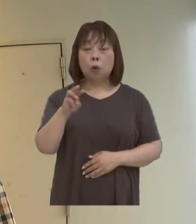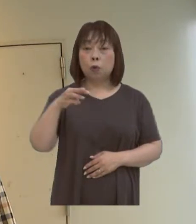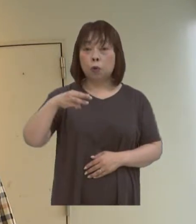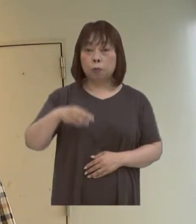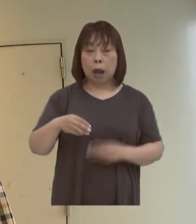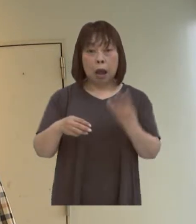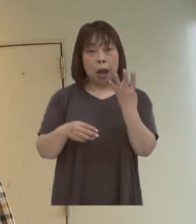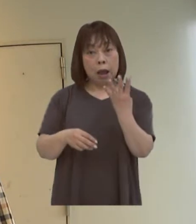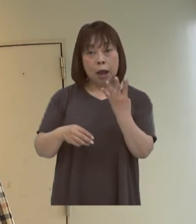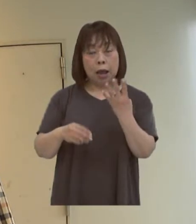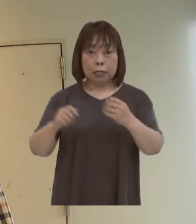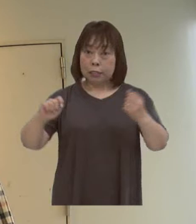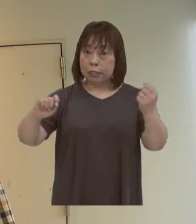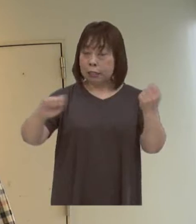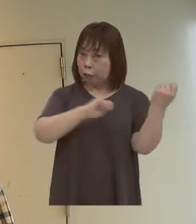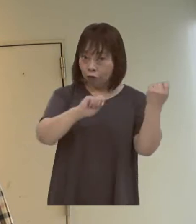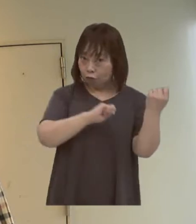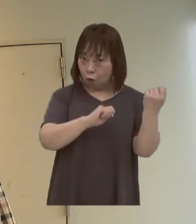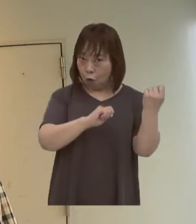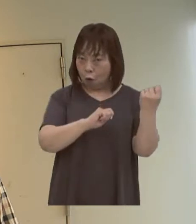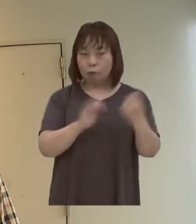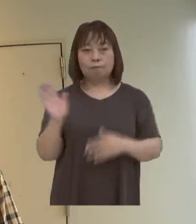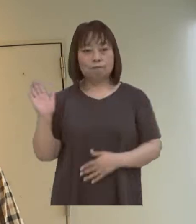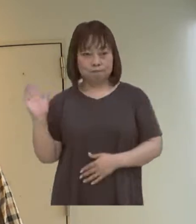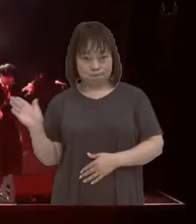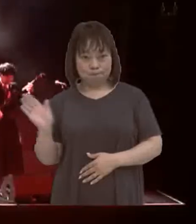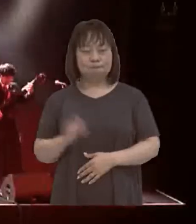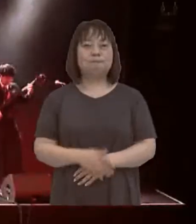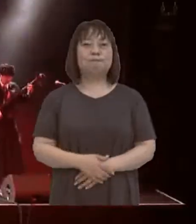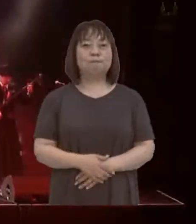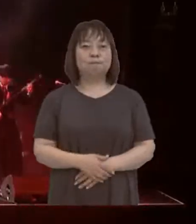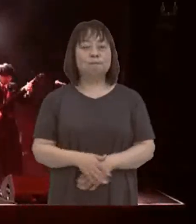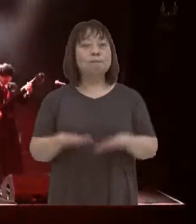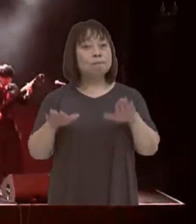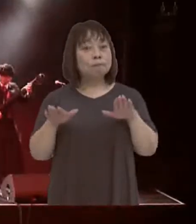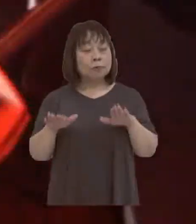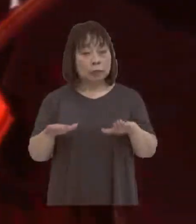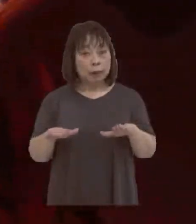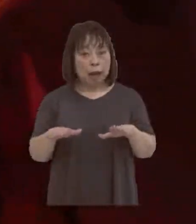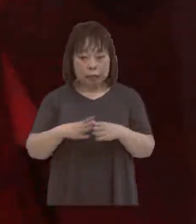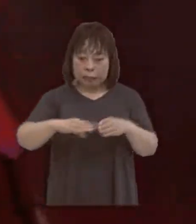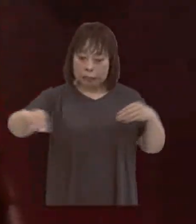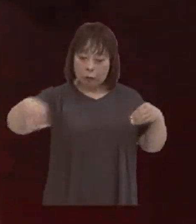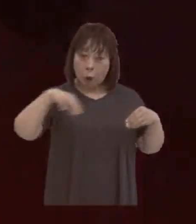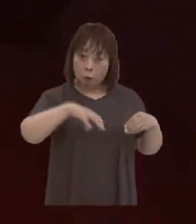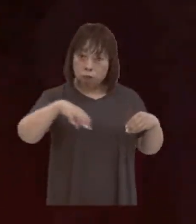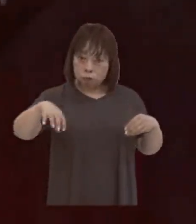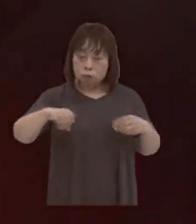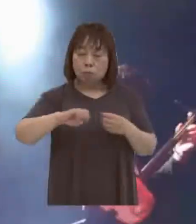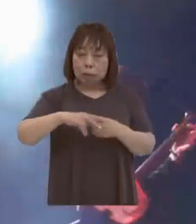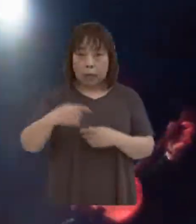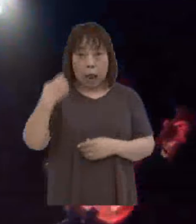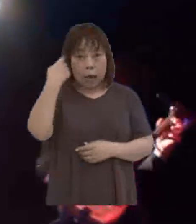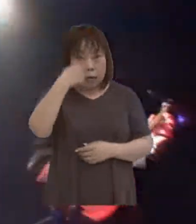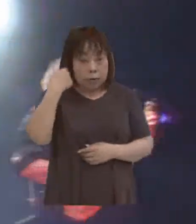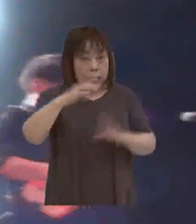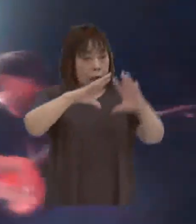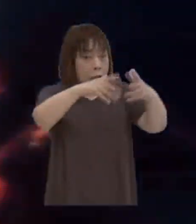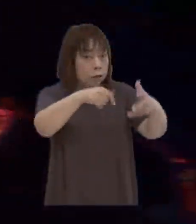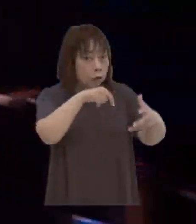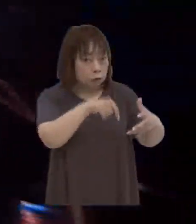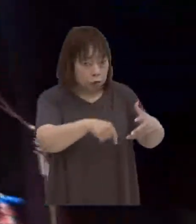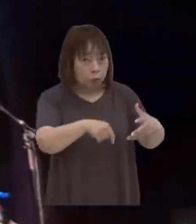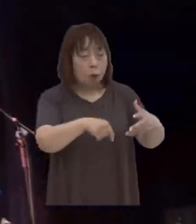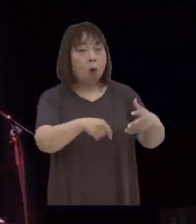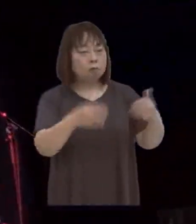Live 2022 in 高町です。今日本国内のみならず海外でも高い評価